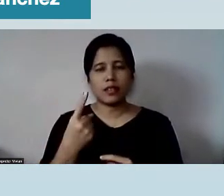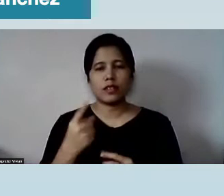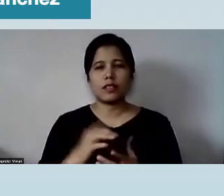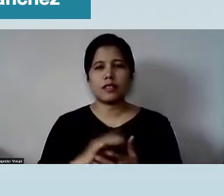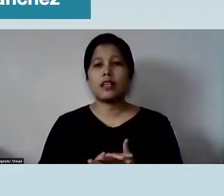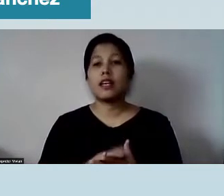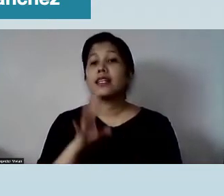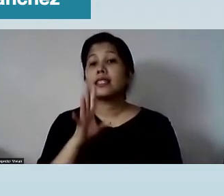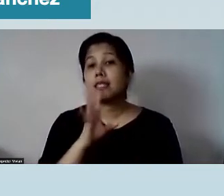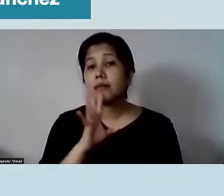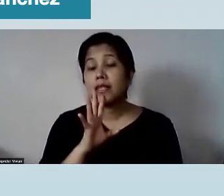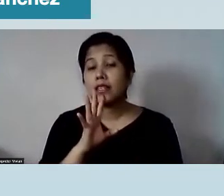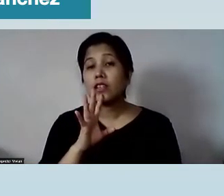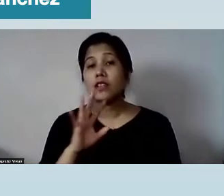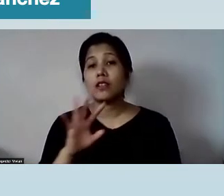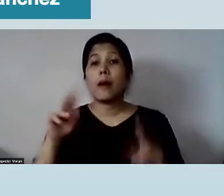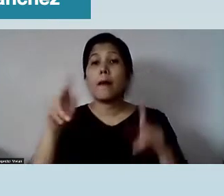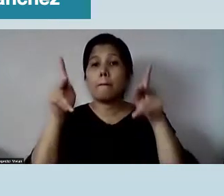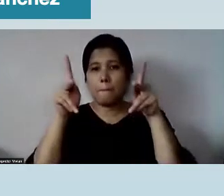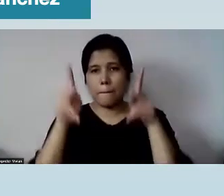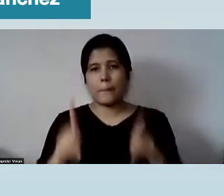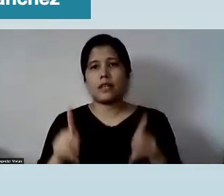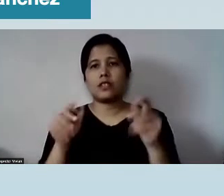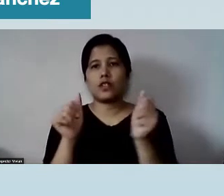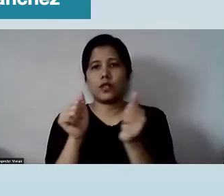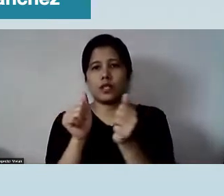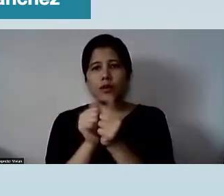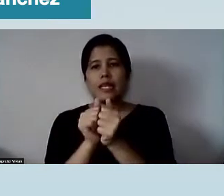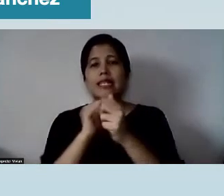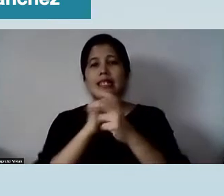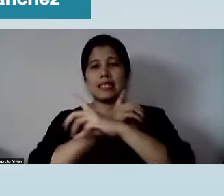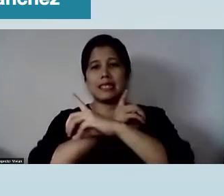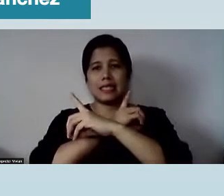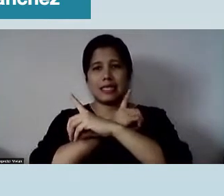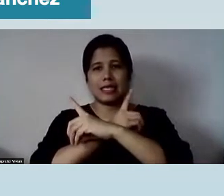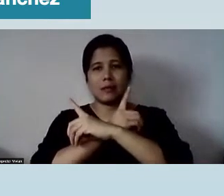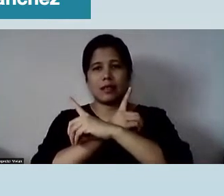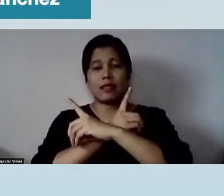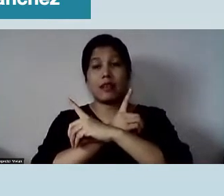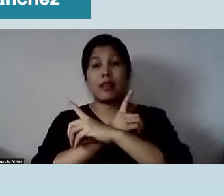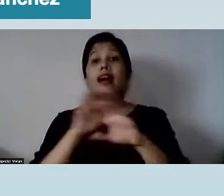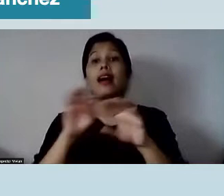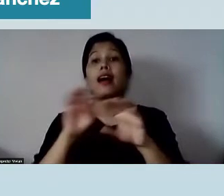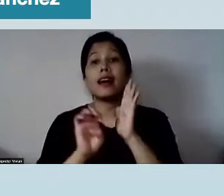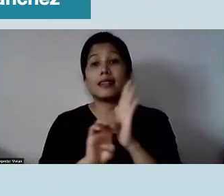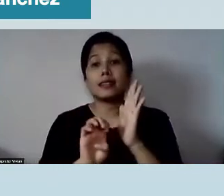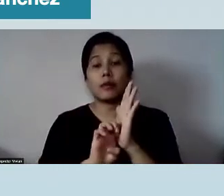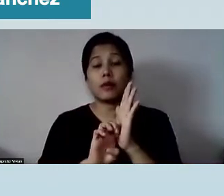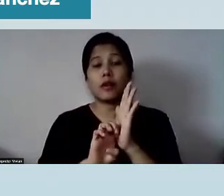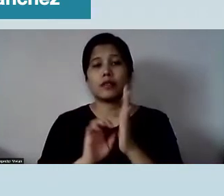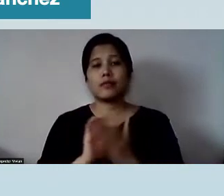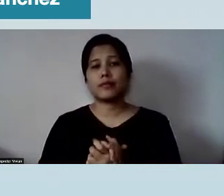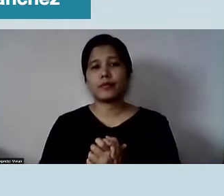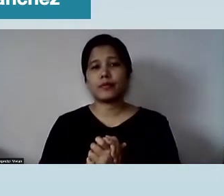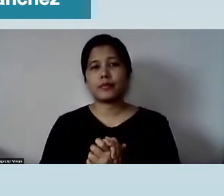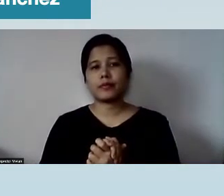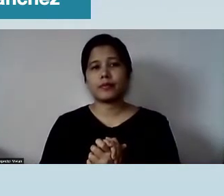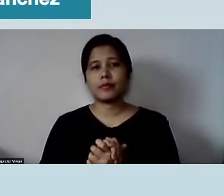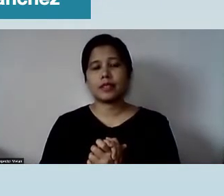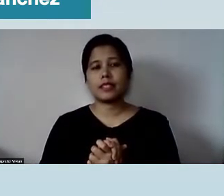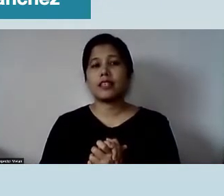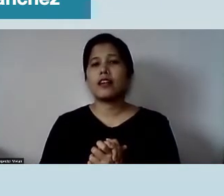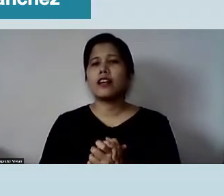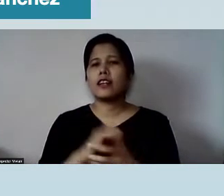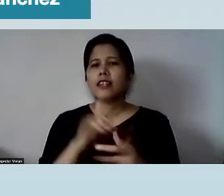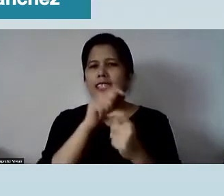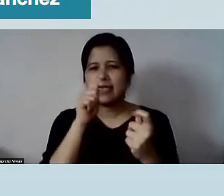yung buong phrase, person with disability, persons with disability. For example, kung alam nyo na, alam na natin, yung